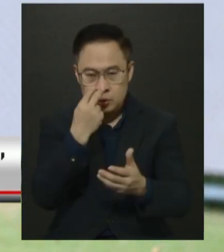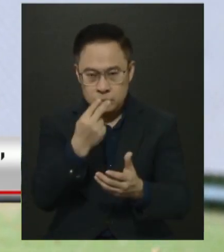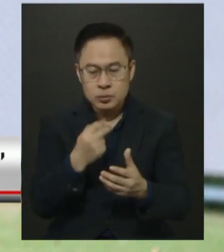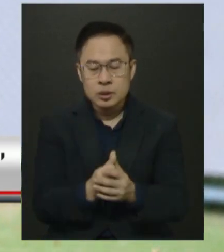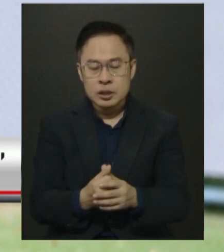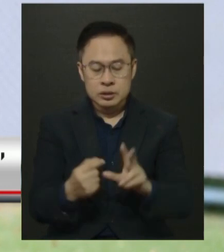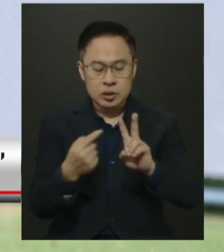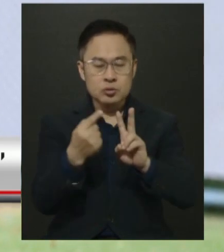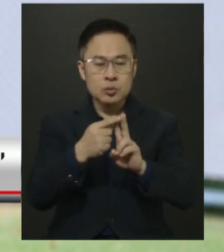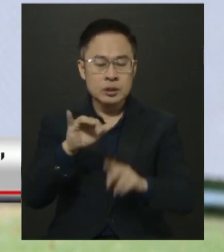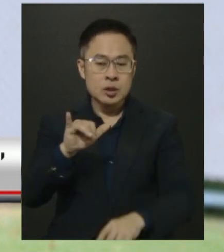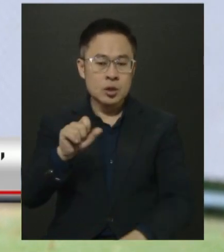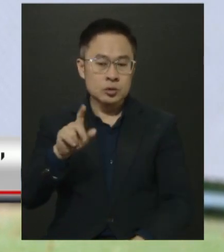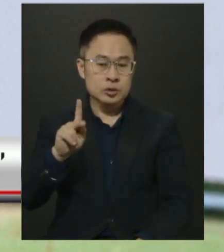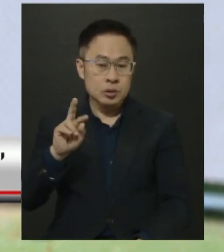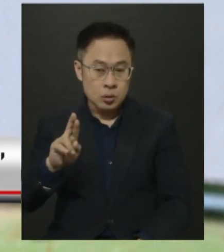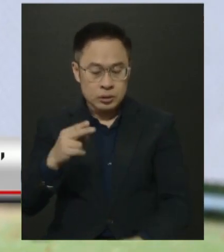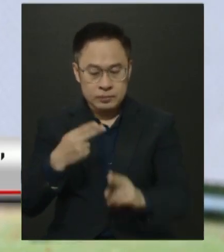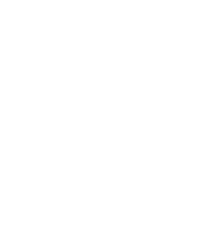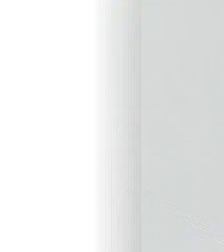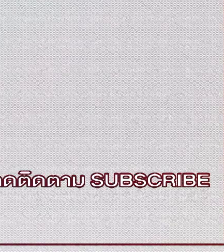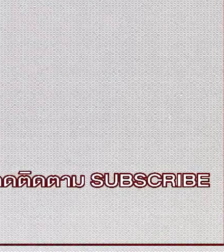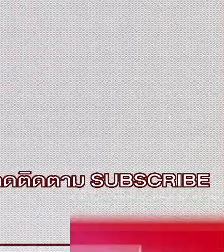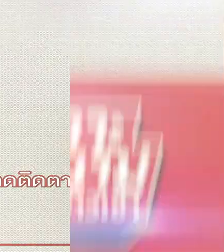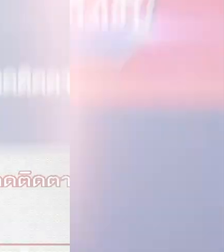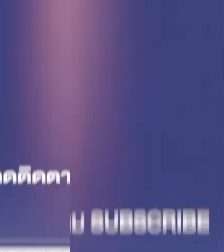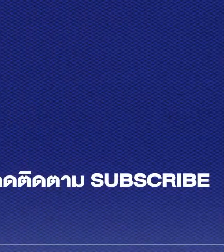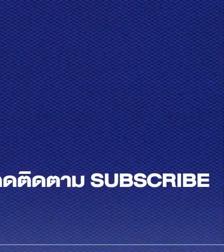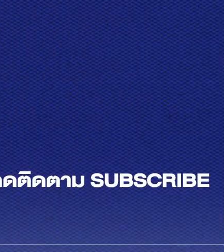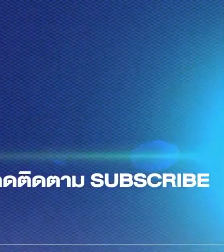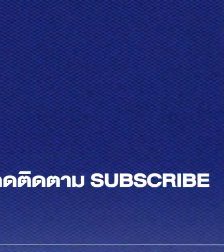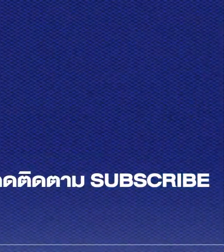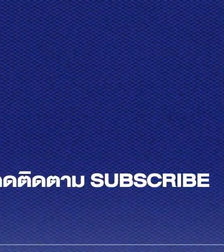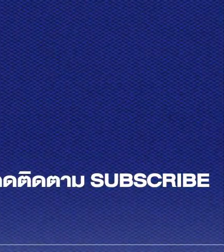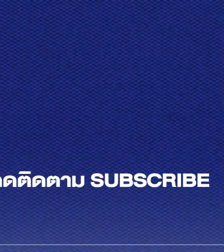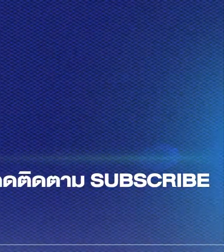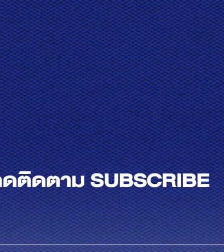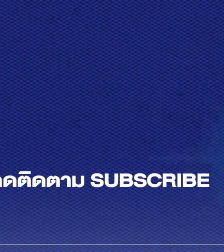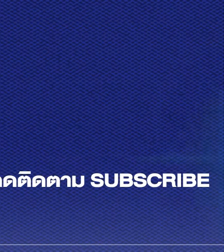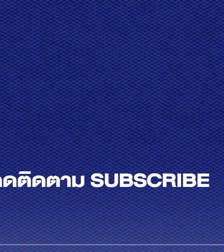งค์แล้วก็ยศกรบุรพาของชลบุรีนะครับ